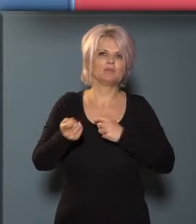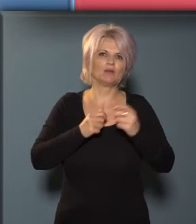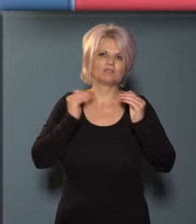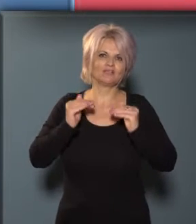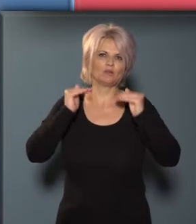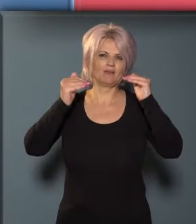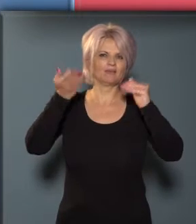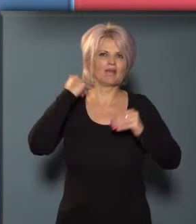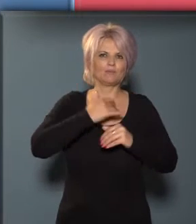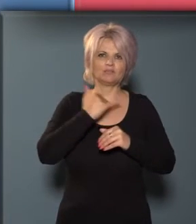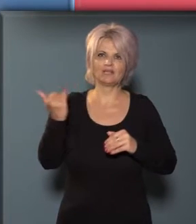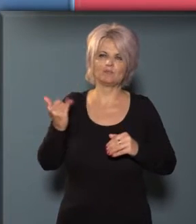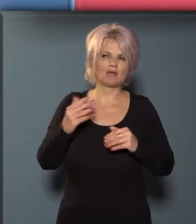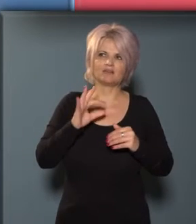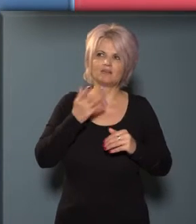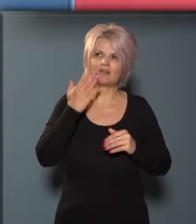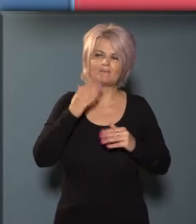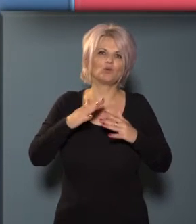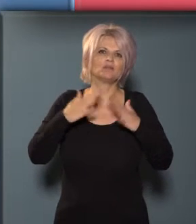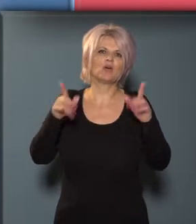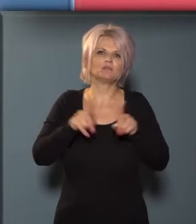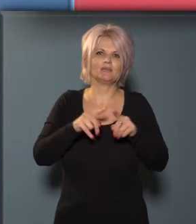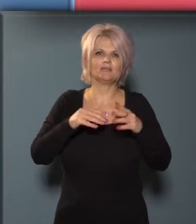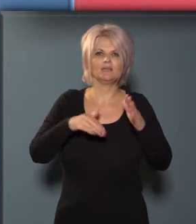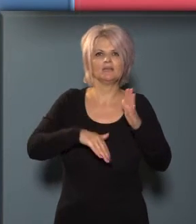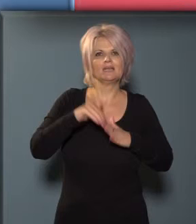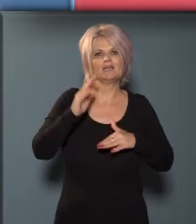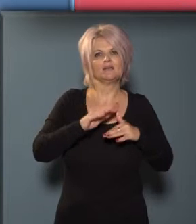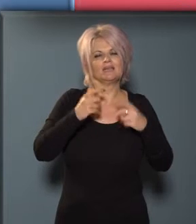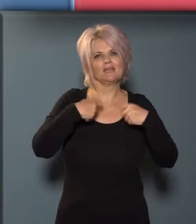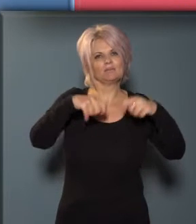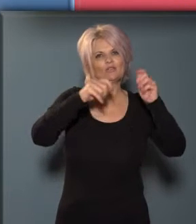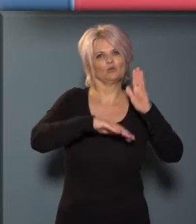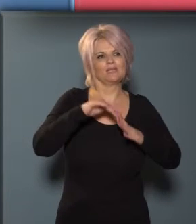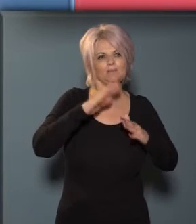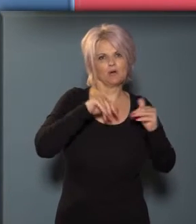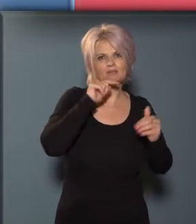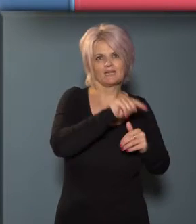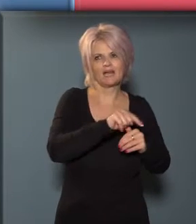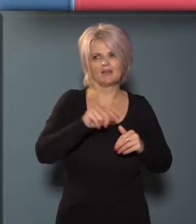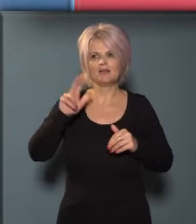az elmúlt években nem volt olyan nagy, mint amit az építőiparnál hallani. Mi itt általában